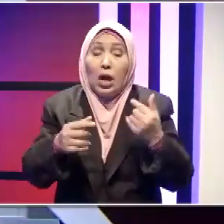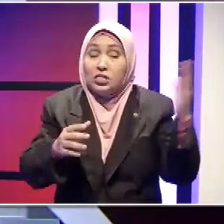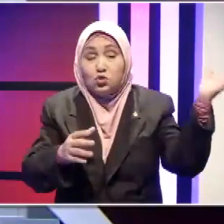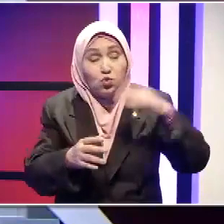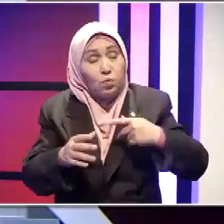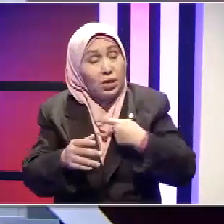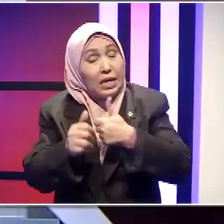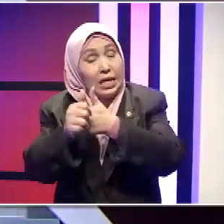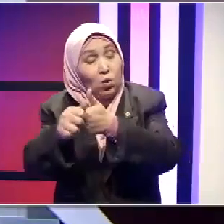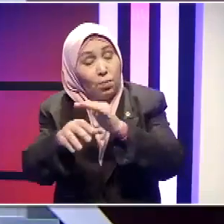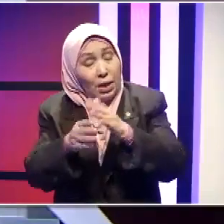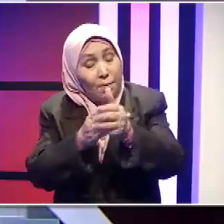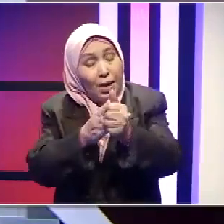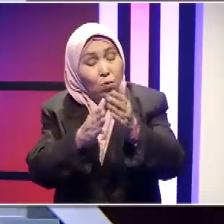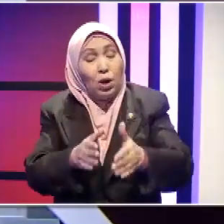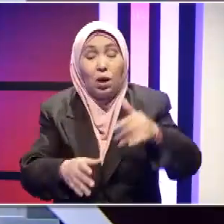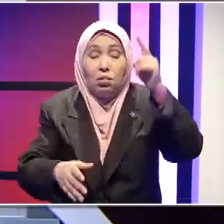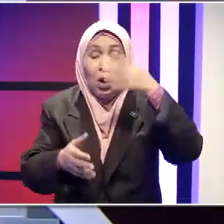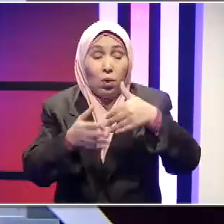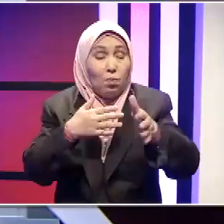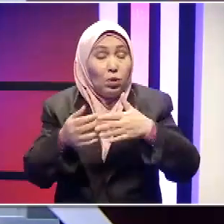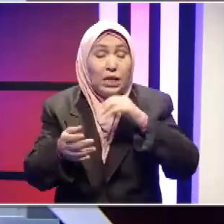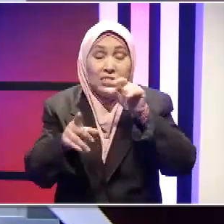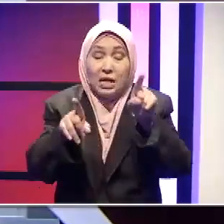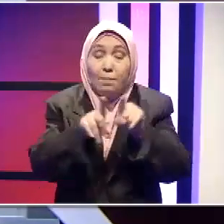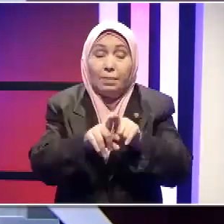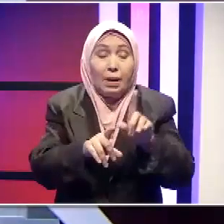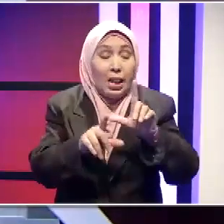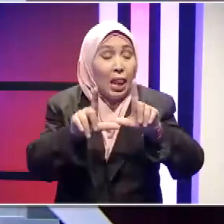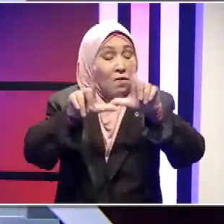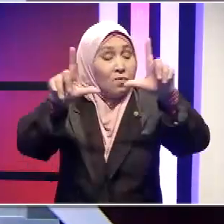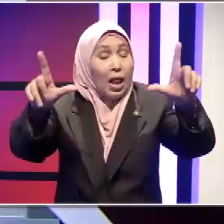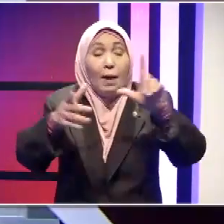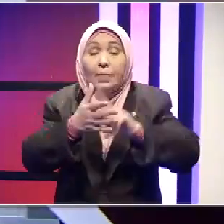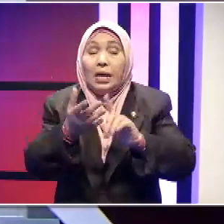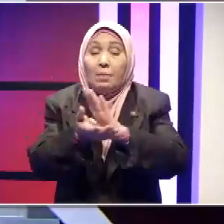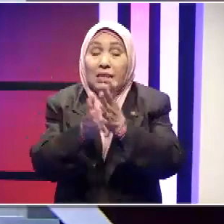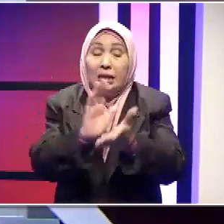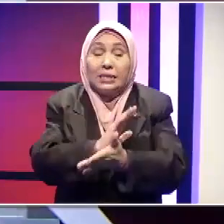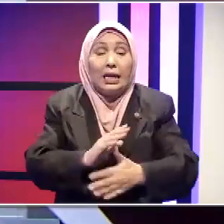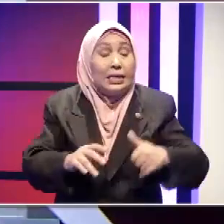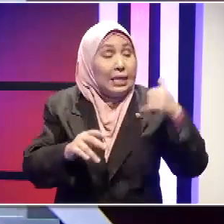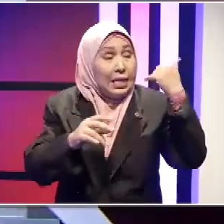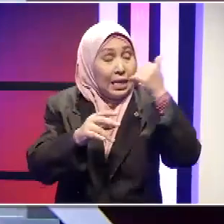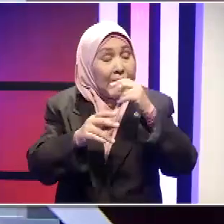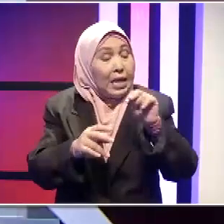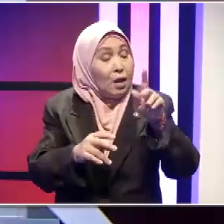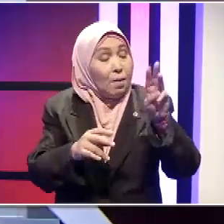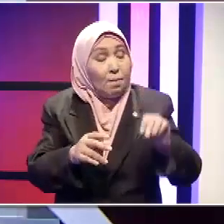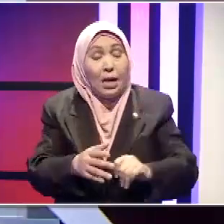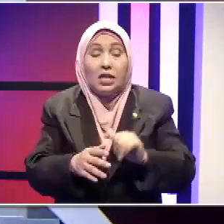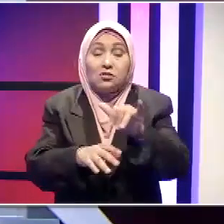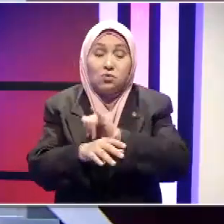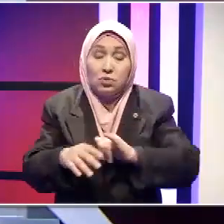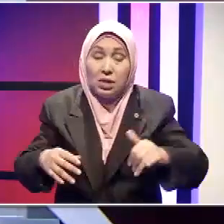jumlah kita ikut kepada panduan Allah walaupun tak Samuel level maka aku yang dilakukan nikmat di surga LH kena bikin zuriya